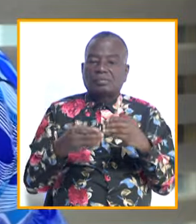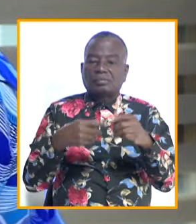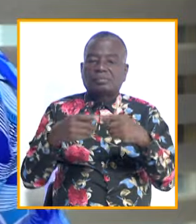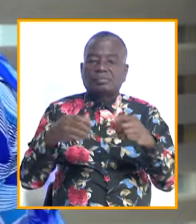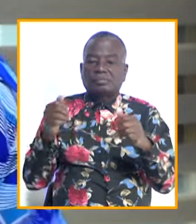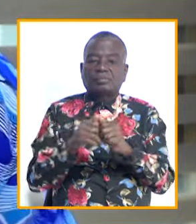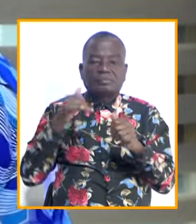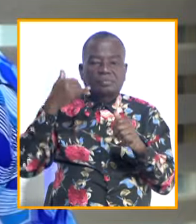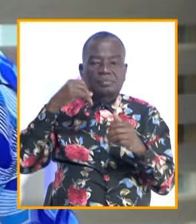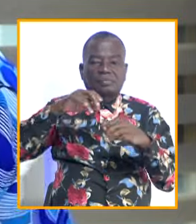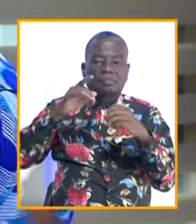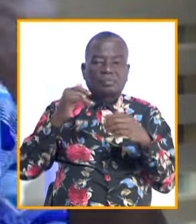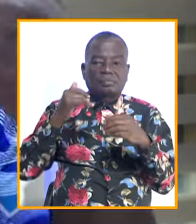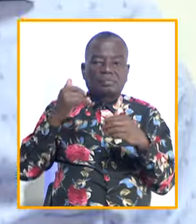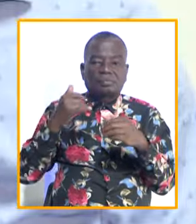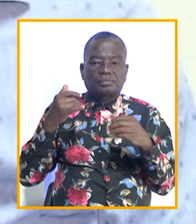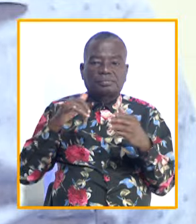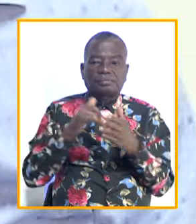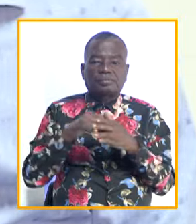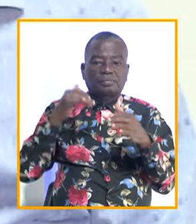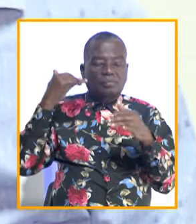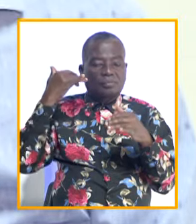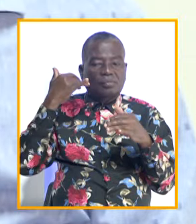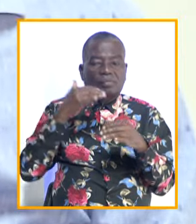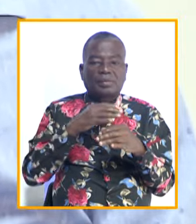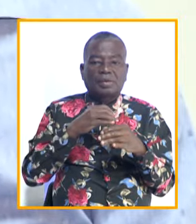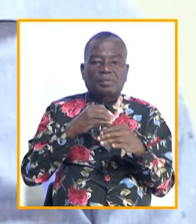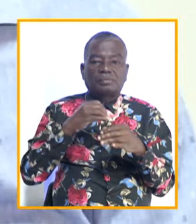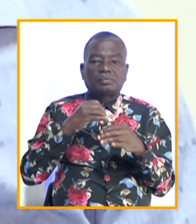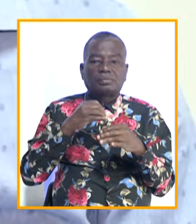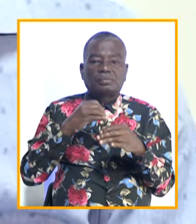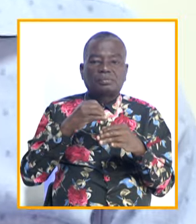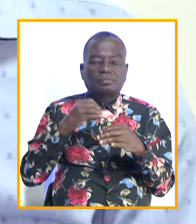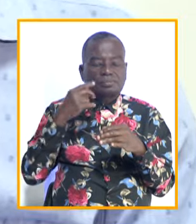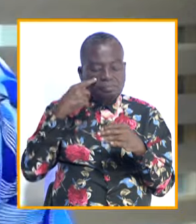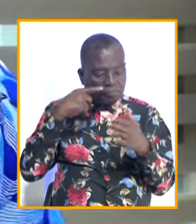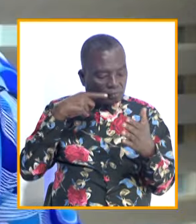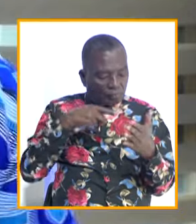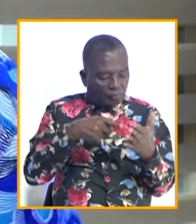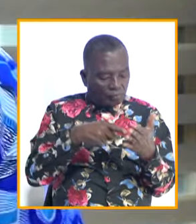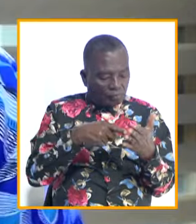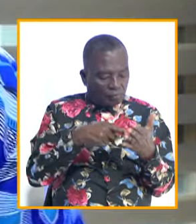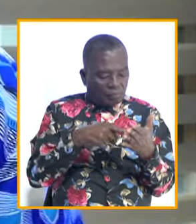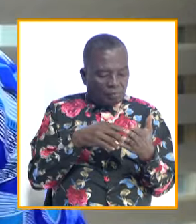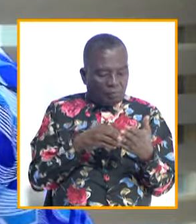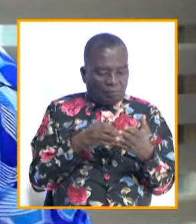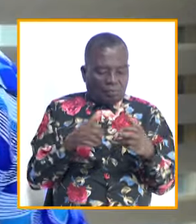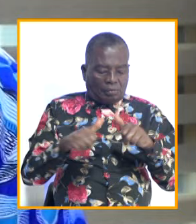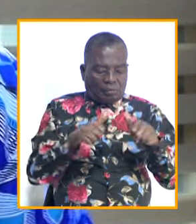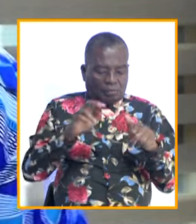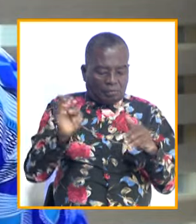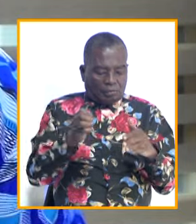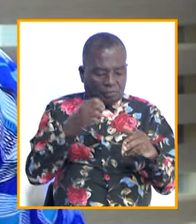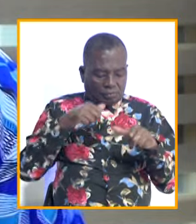le téléphone. Quand il est calé quelque part avec un écouteur ou bien juste un clin d'œil, un clic et puis bon, il est actualisé et puis